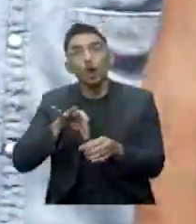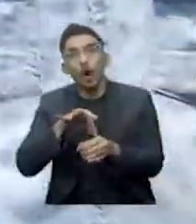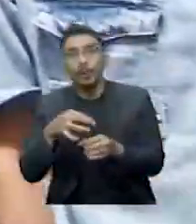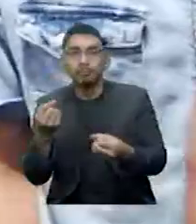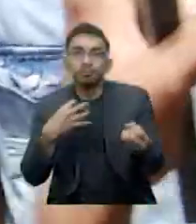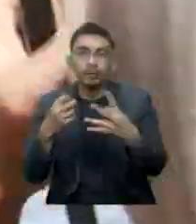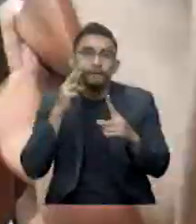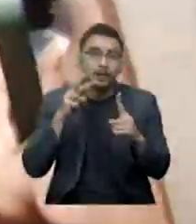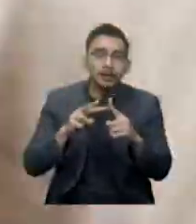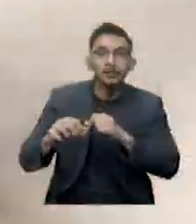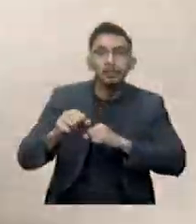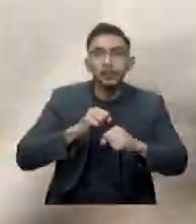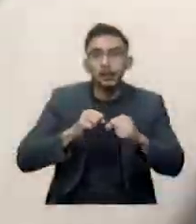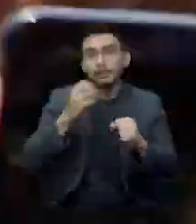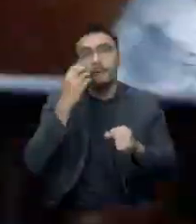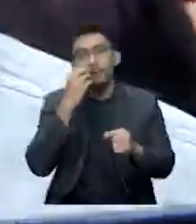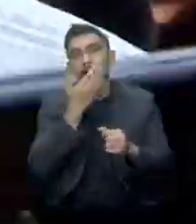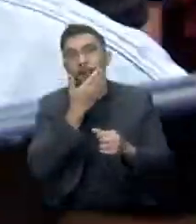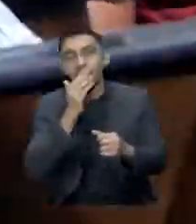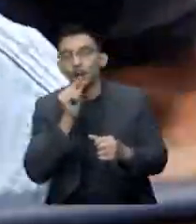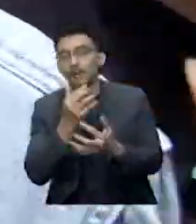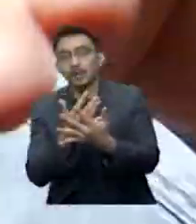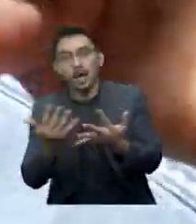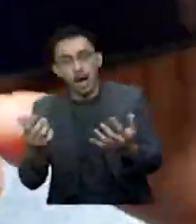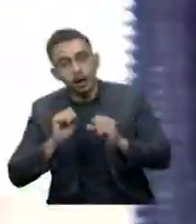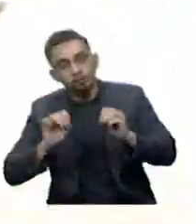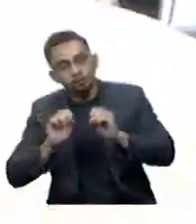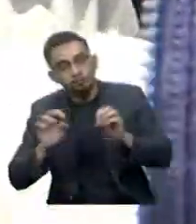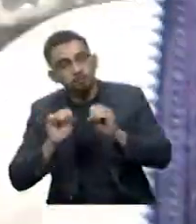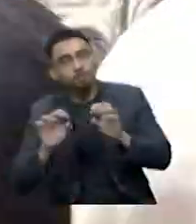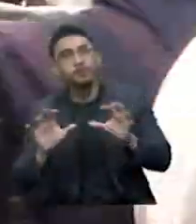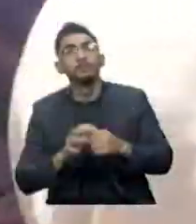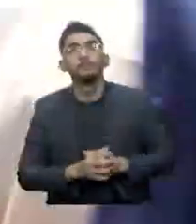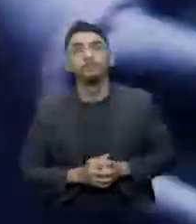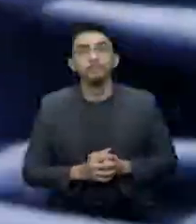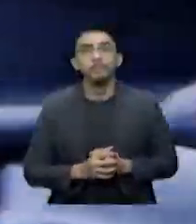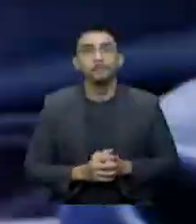program dan juga visi-misi Prabowo Gibran kepada masyarakat.